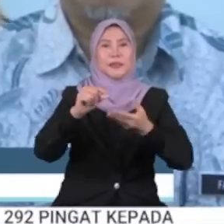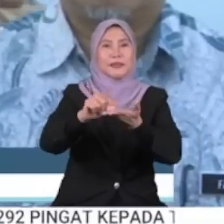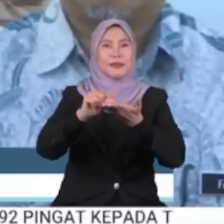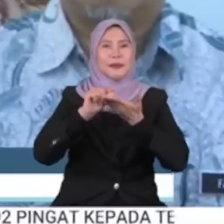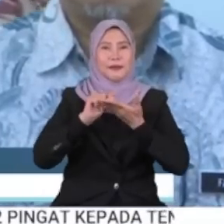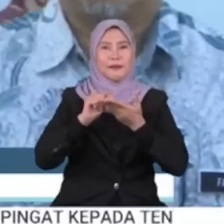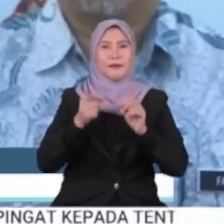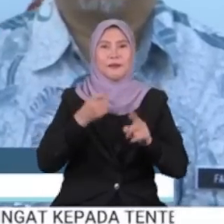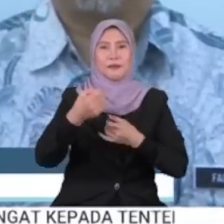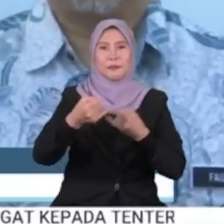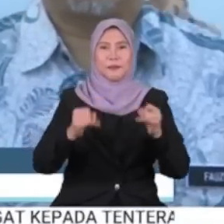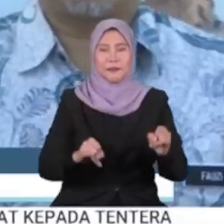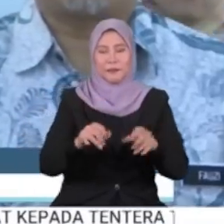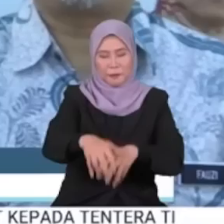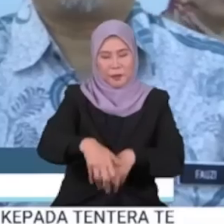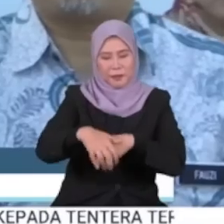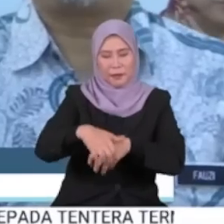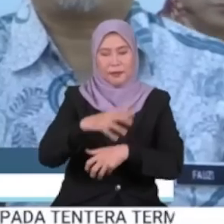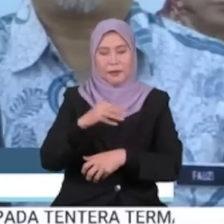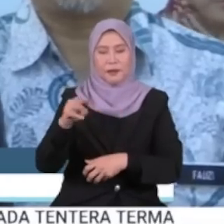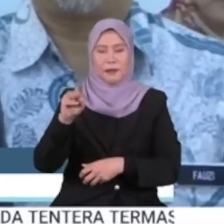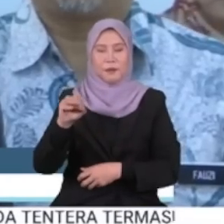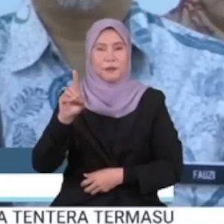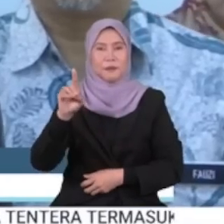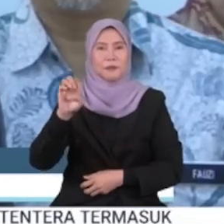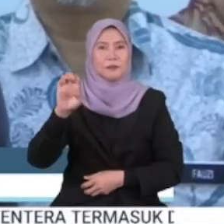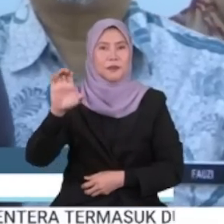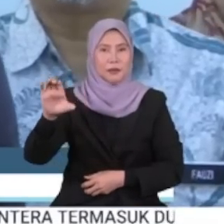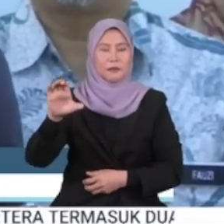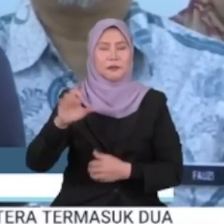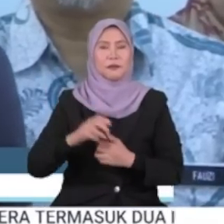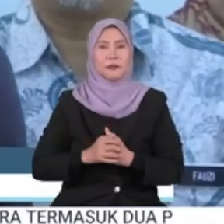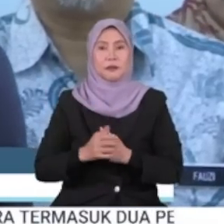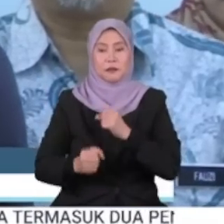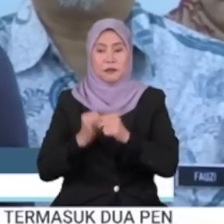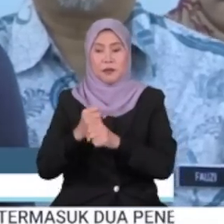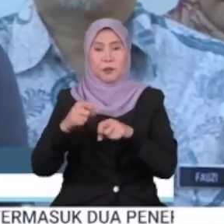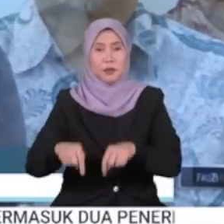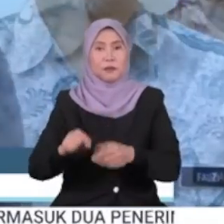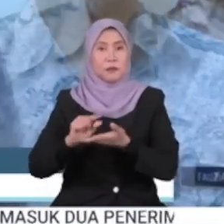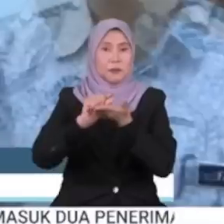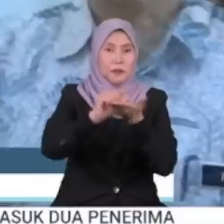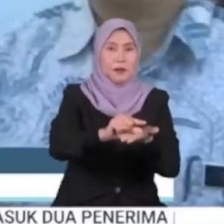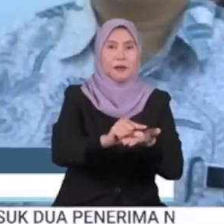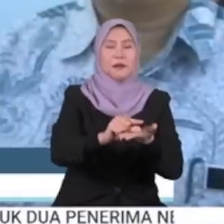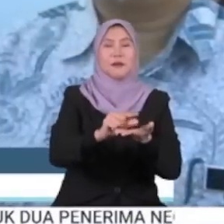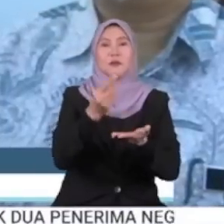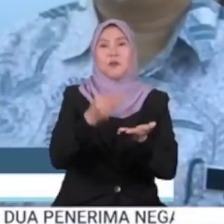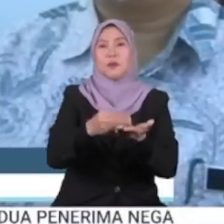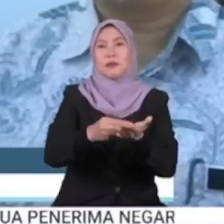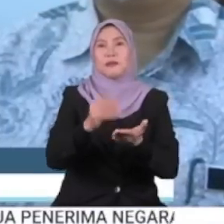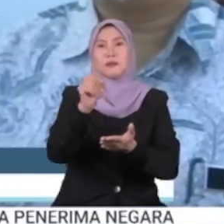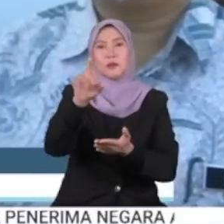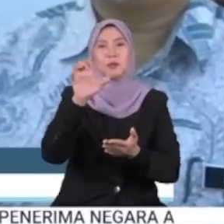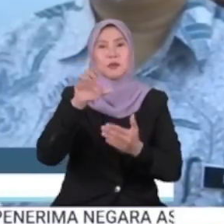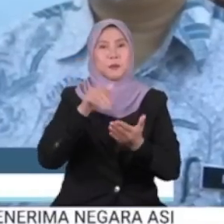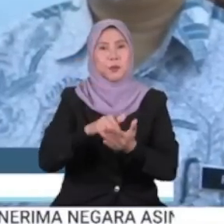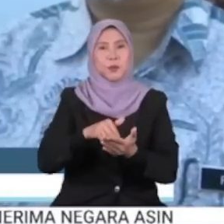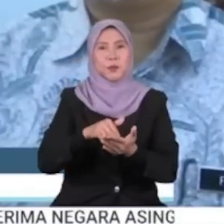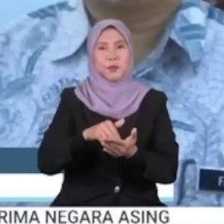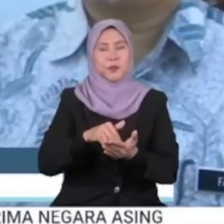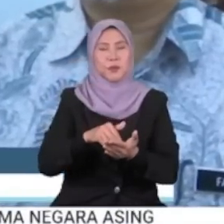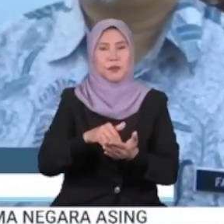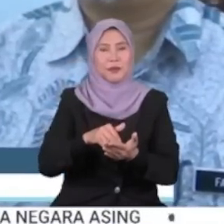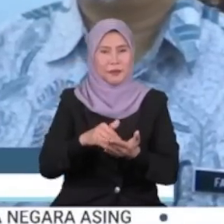syarikat Jabatan Pertanian dan juga MDEC. So, MDEC tahun ini dia bagi geran sebanyak RM100,000 kan. Jadi saya pun dah minta pihak